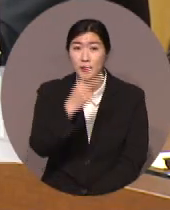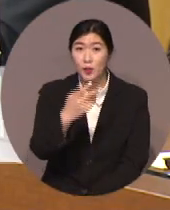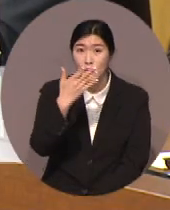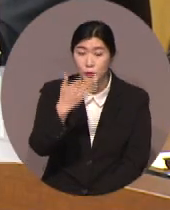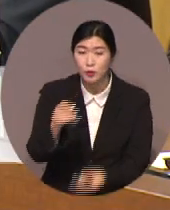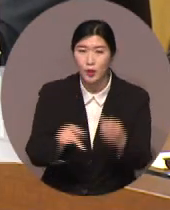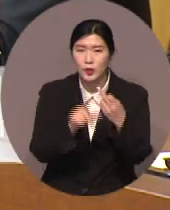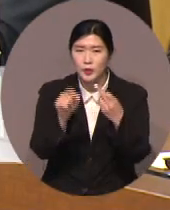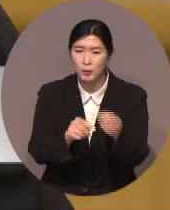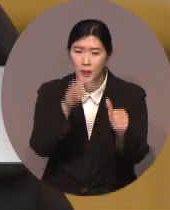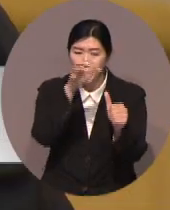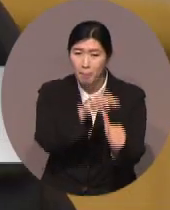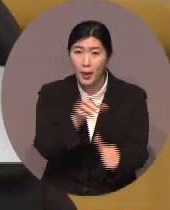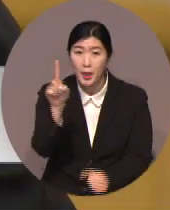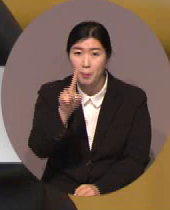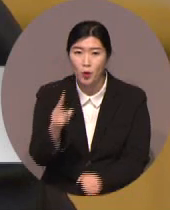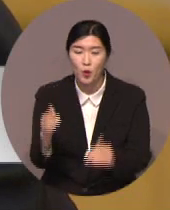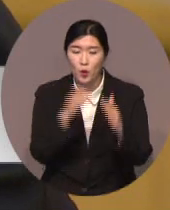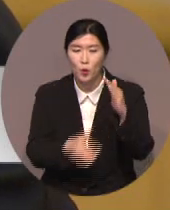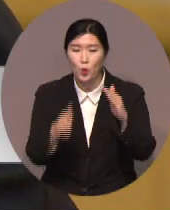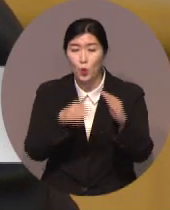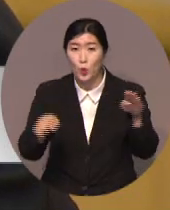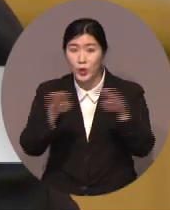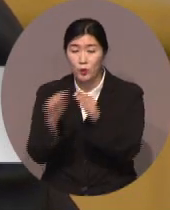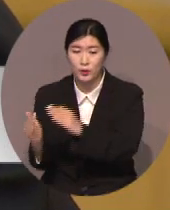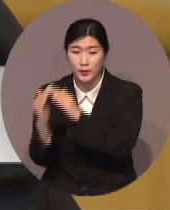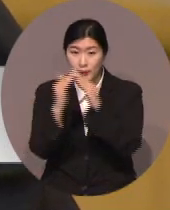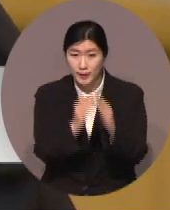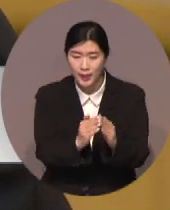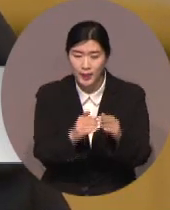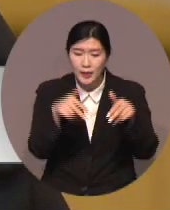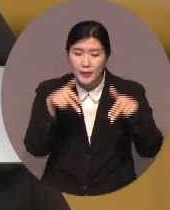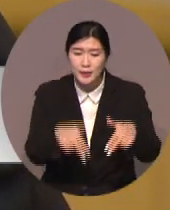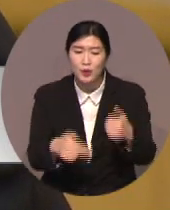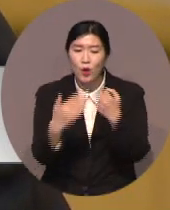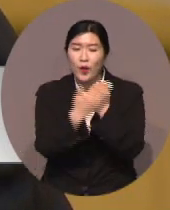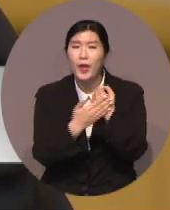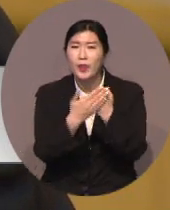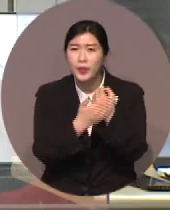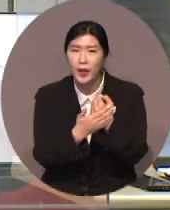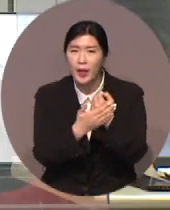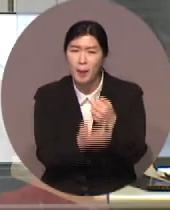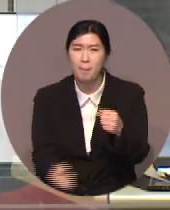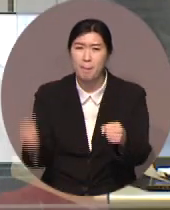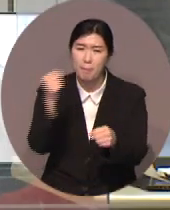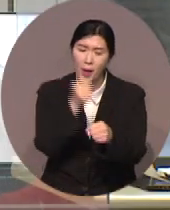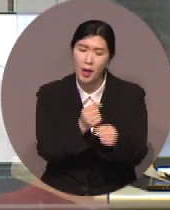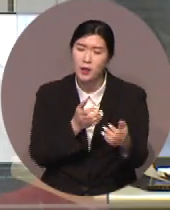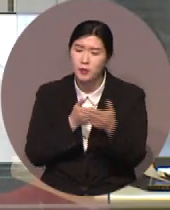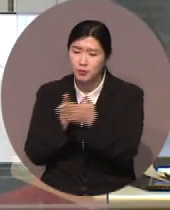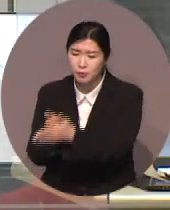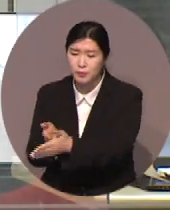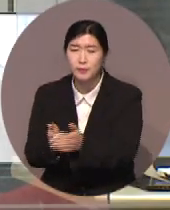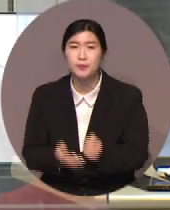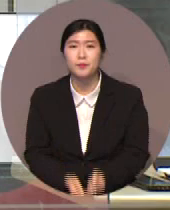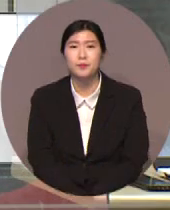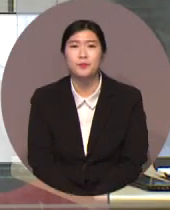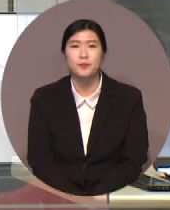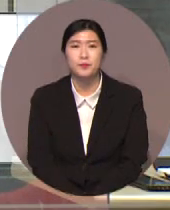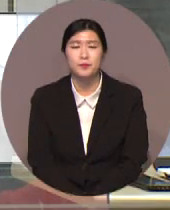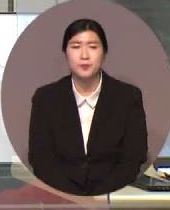이후 중단된 지방이전 공공기관 임직원 아파트 특별공급제도를 재개해 달라는 건의서를 전달한 것으로